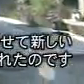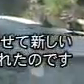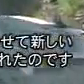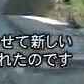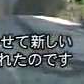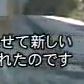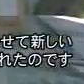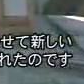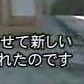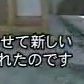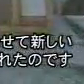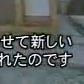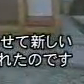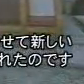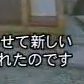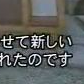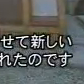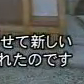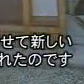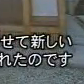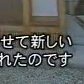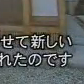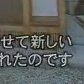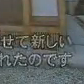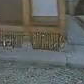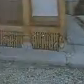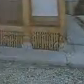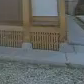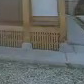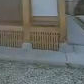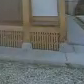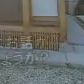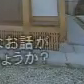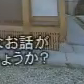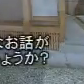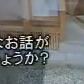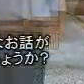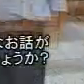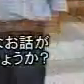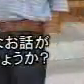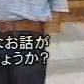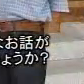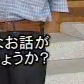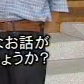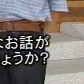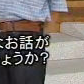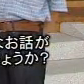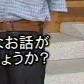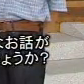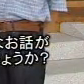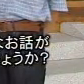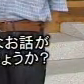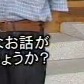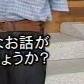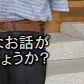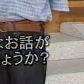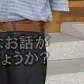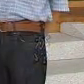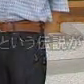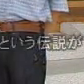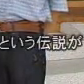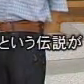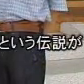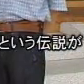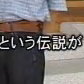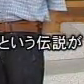新しいお堂、こういう立派なお堂を建て替えられたんです。 この覚林寺にはどんなお話が伝えられているんでしょうか？